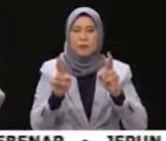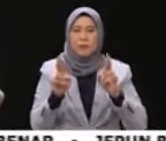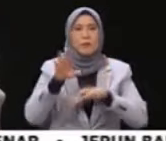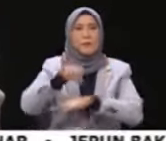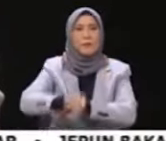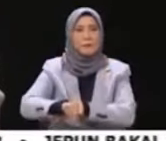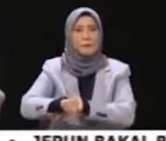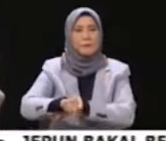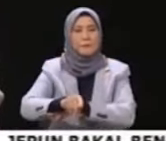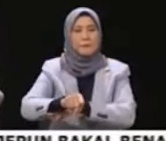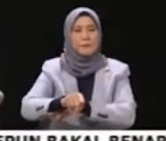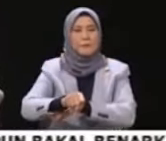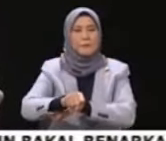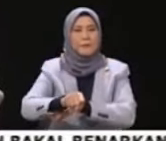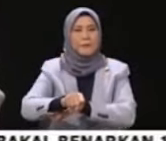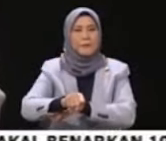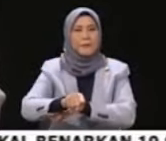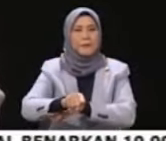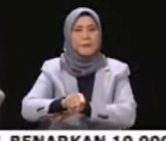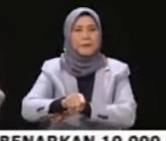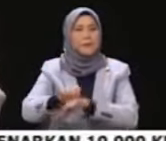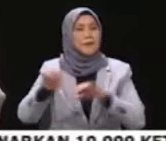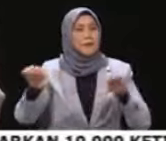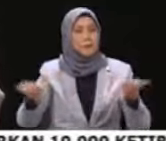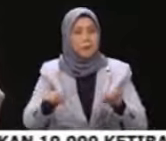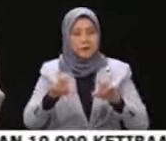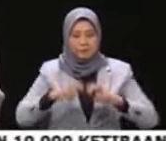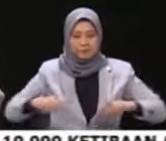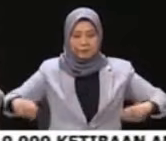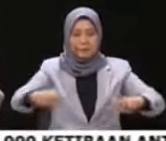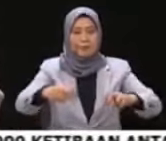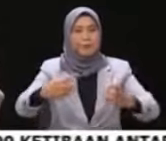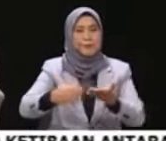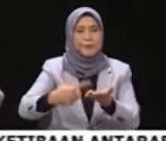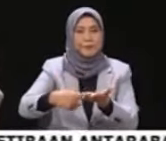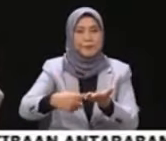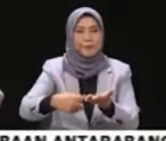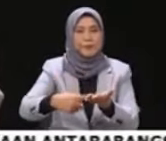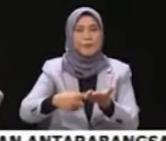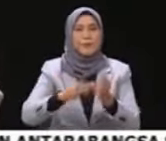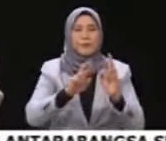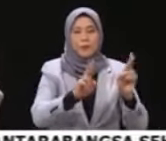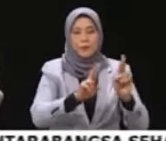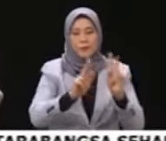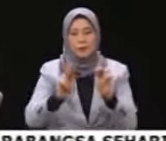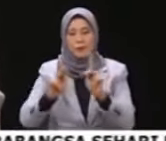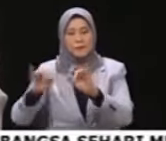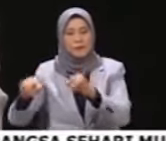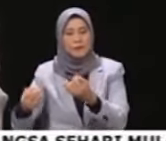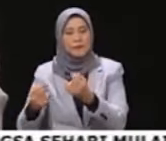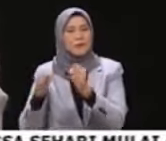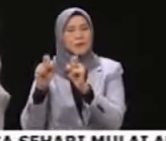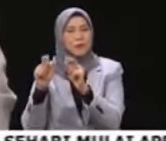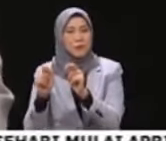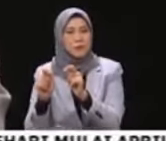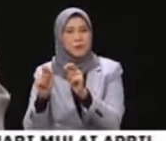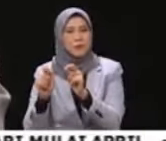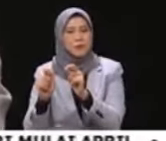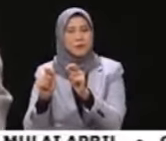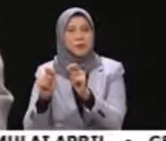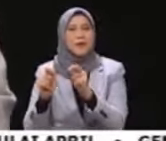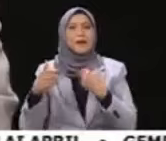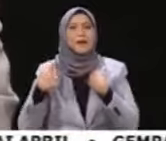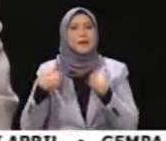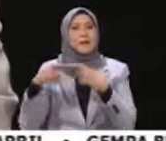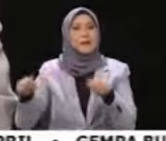nanti. Agensi kita akan buat retreat Rabu, Khamis, Jumaat, Sabtu. Kita akan berada